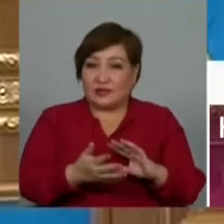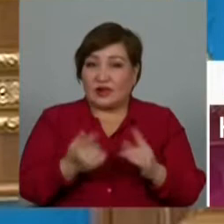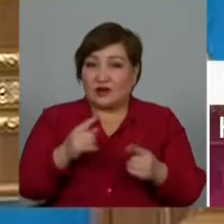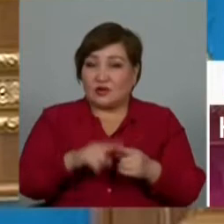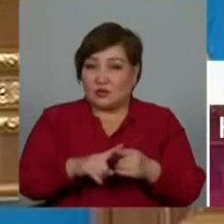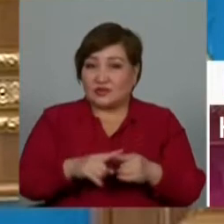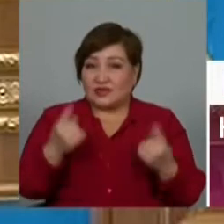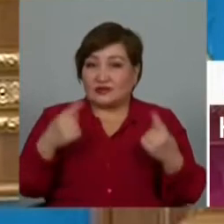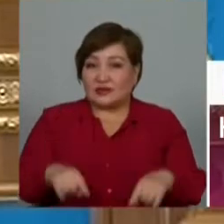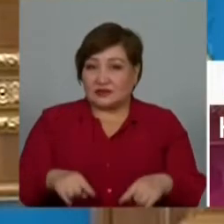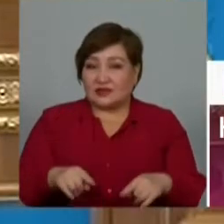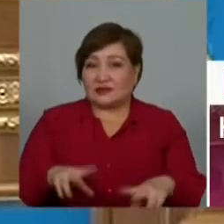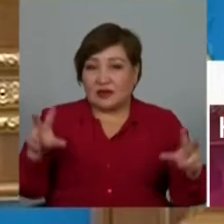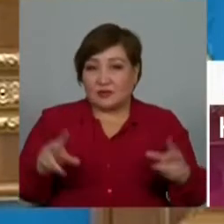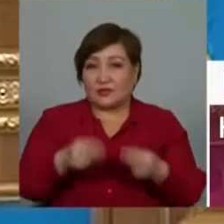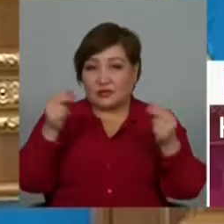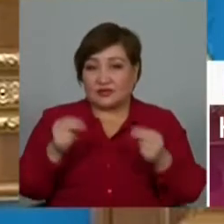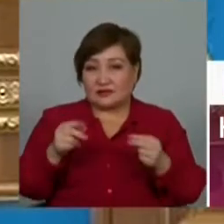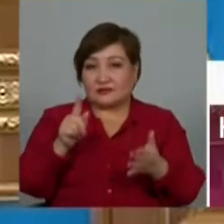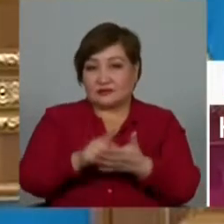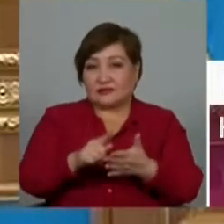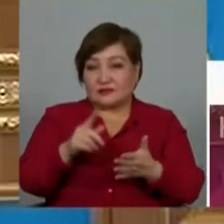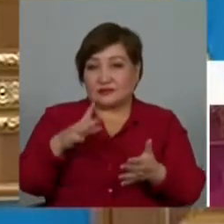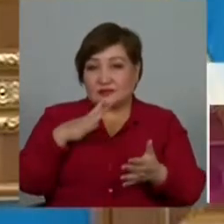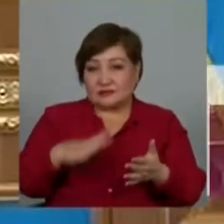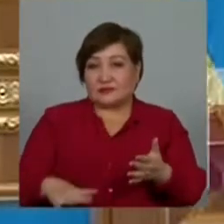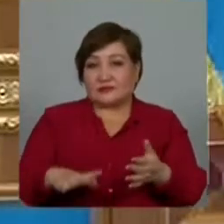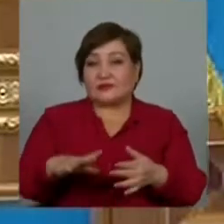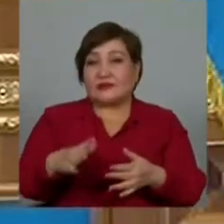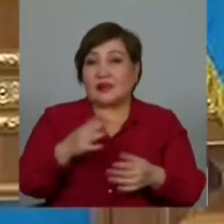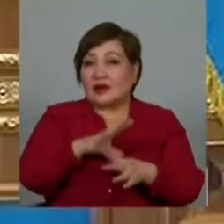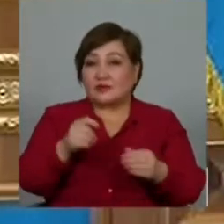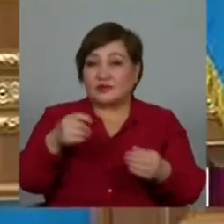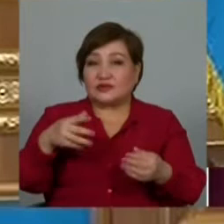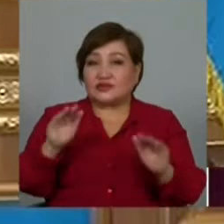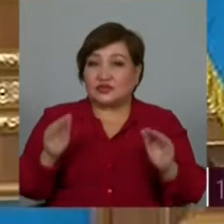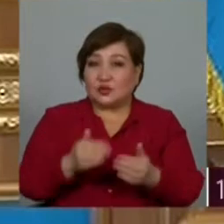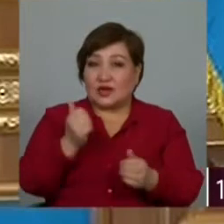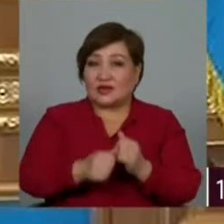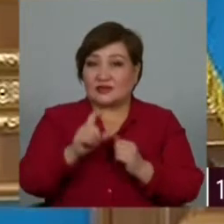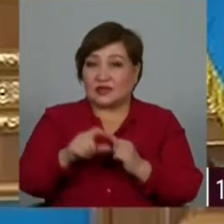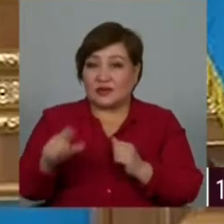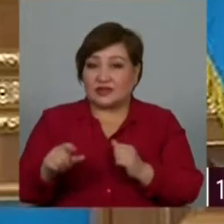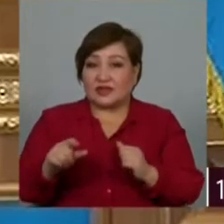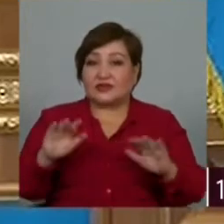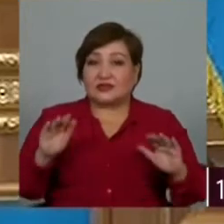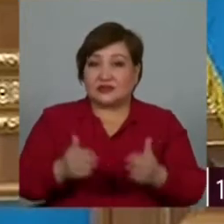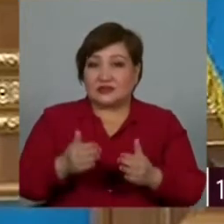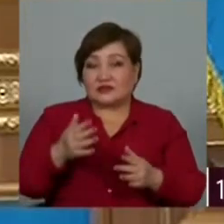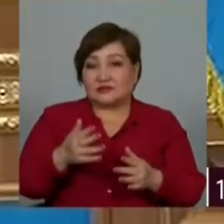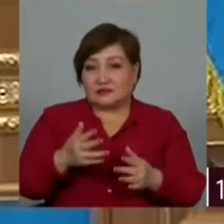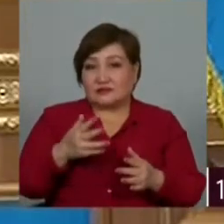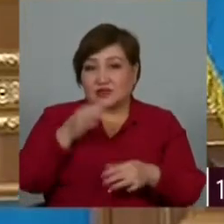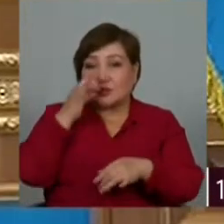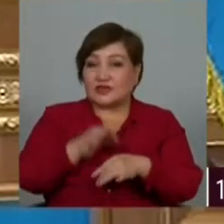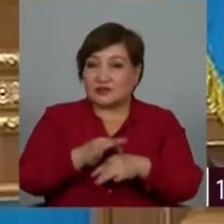абыроймен өтуіміз керек. Енгізілген шектеулерге әр азамат жауапкершілікпен қарауы тиіс.